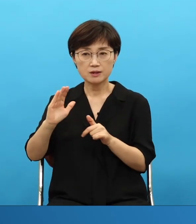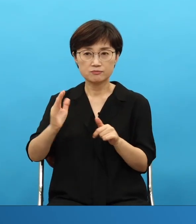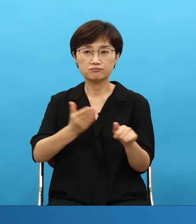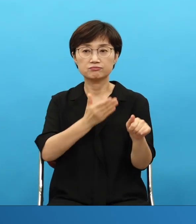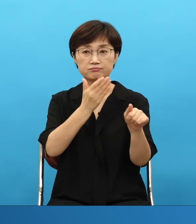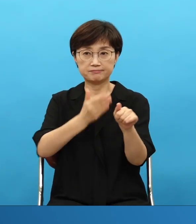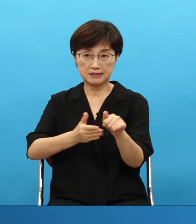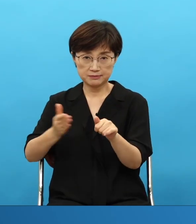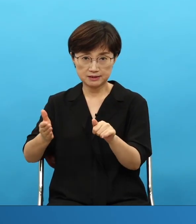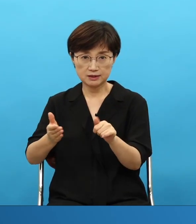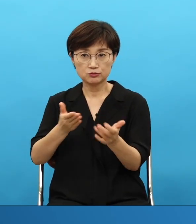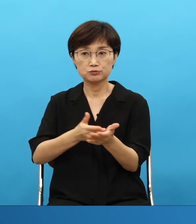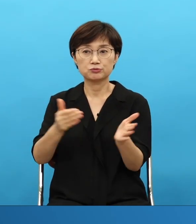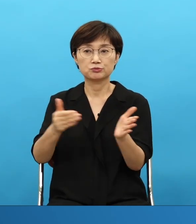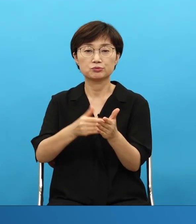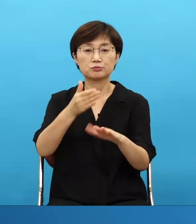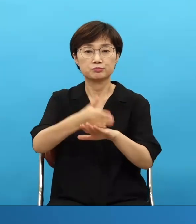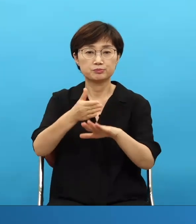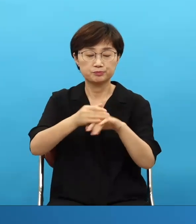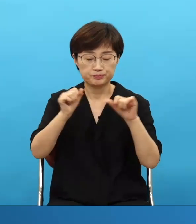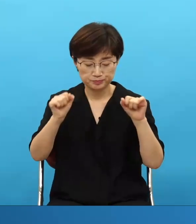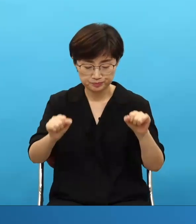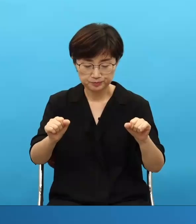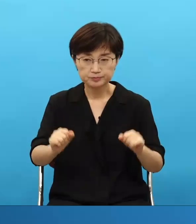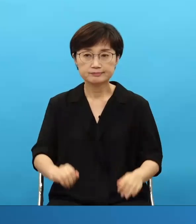뉴스를 마칩니다. 고맙습니다.